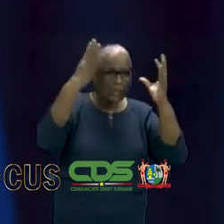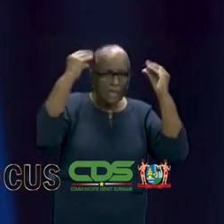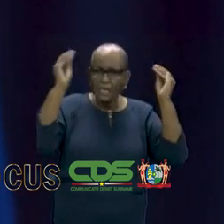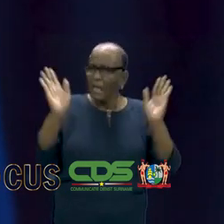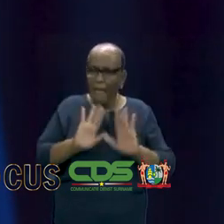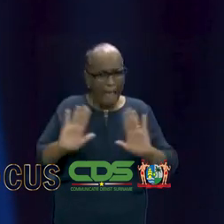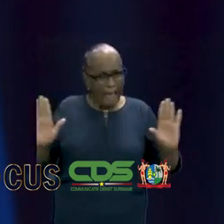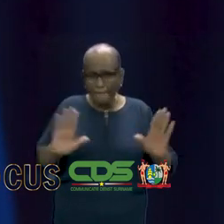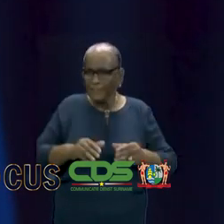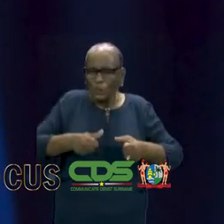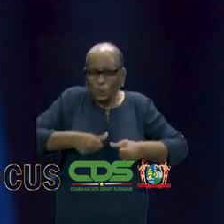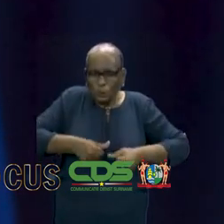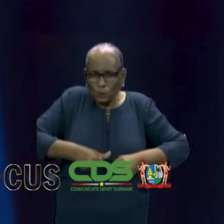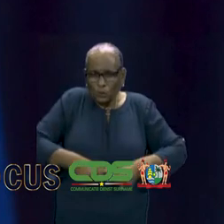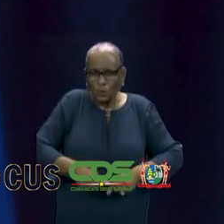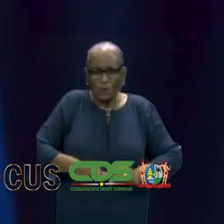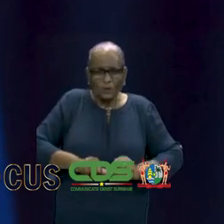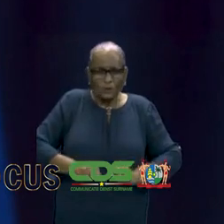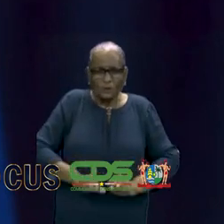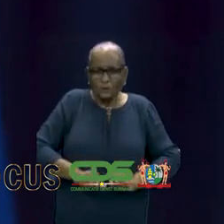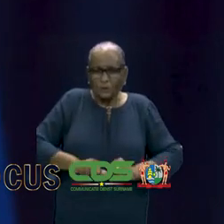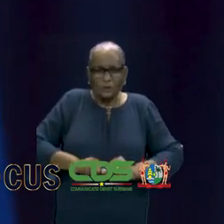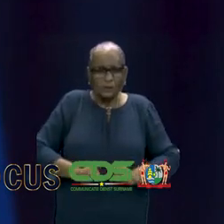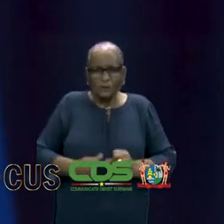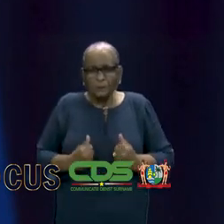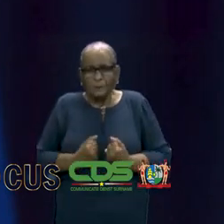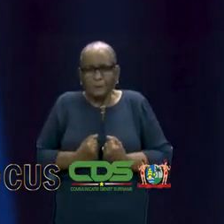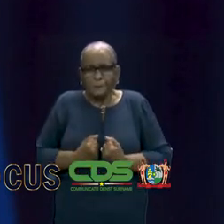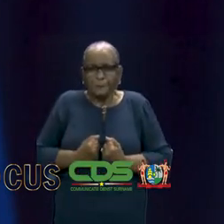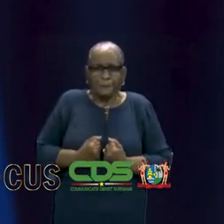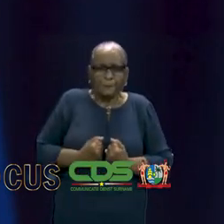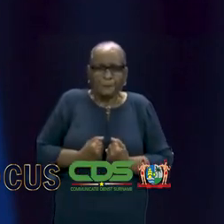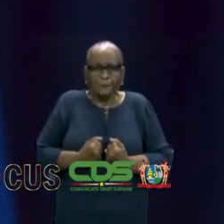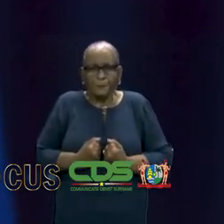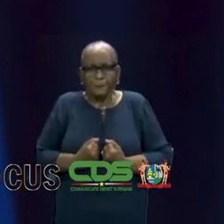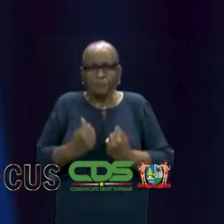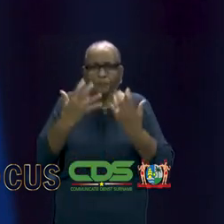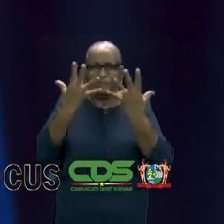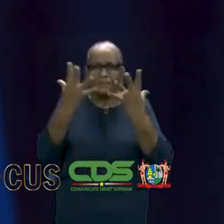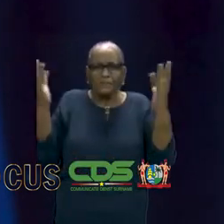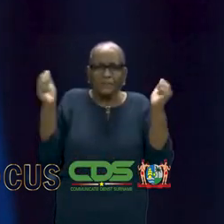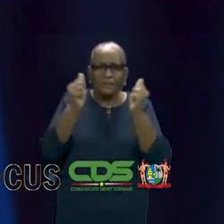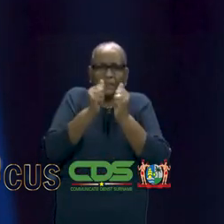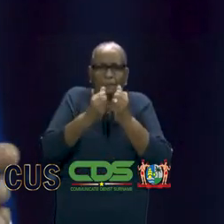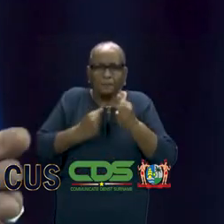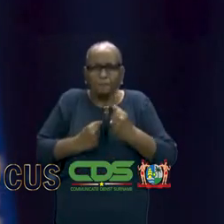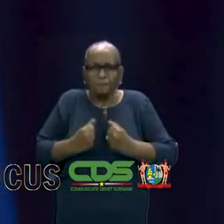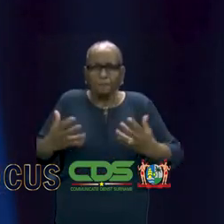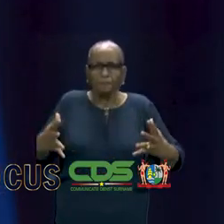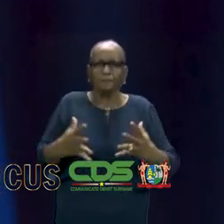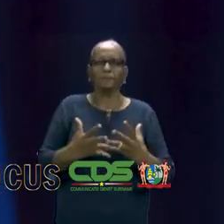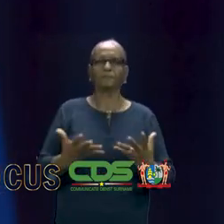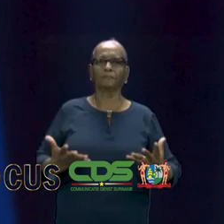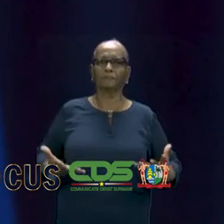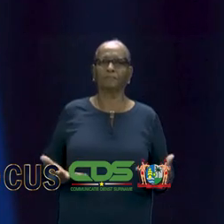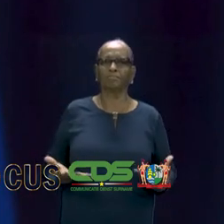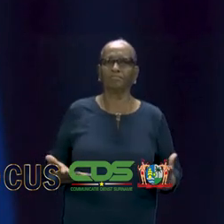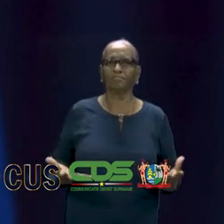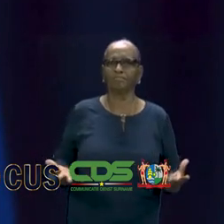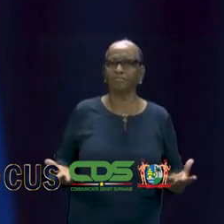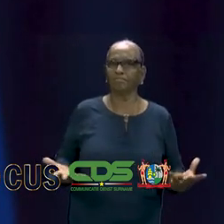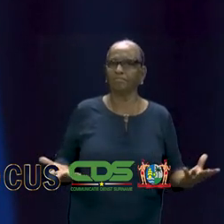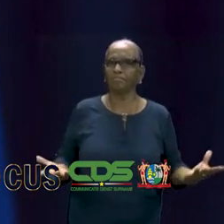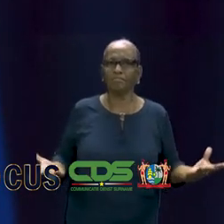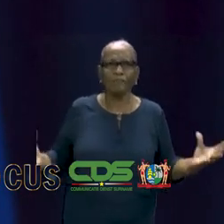onder druk stond, 10 jaar lang onder spanning stond en misschien 10 jaar lang